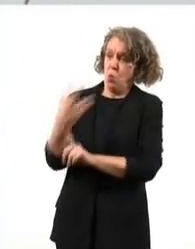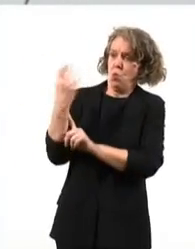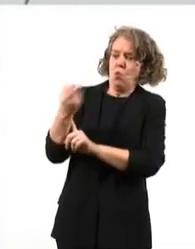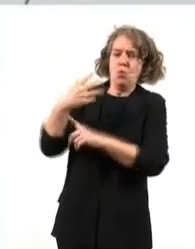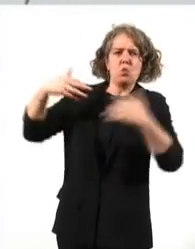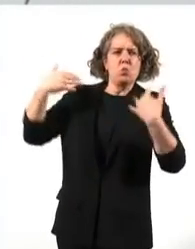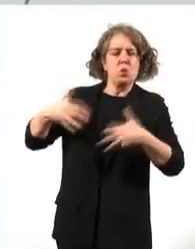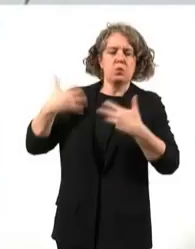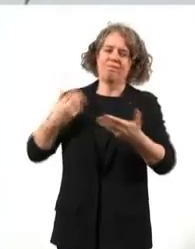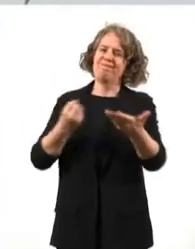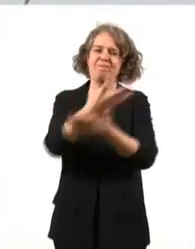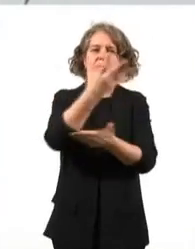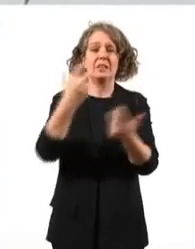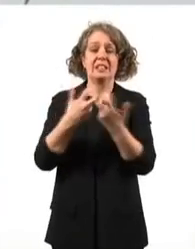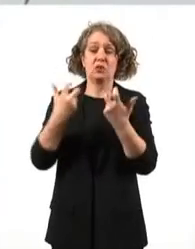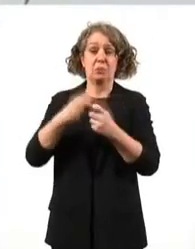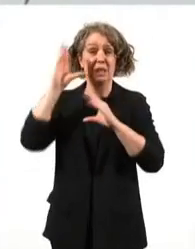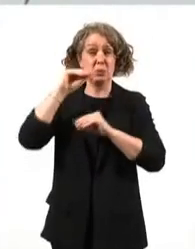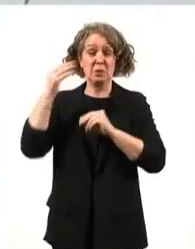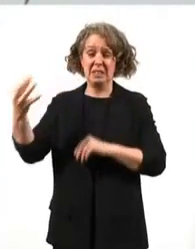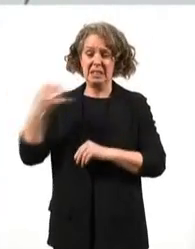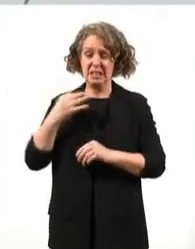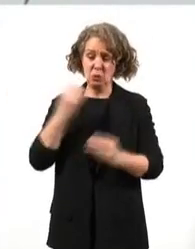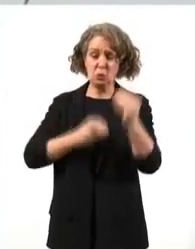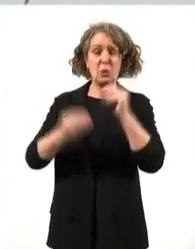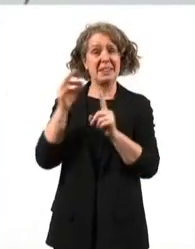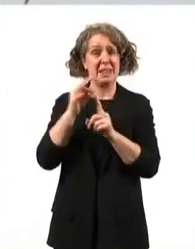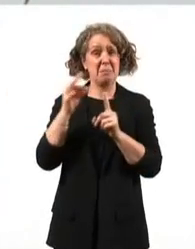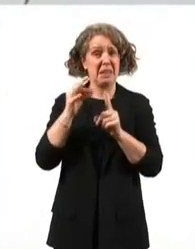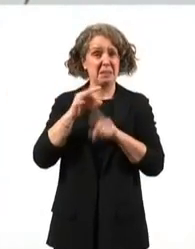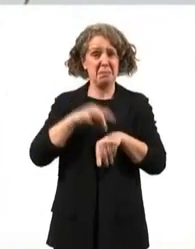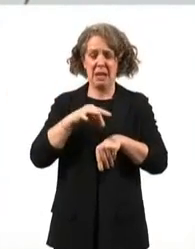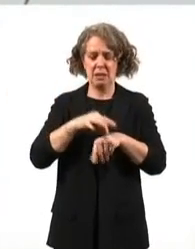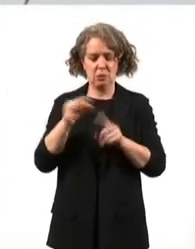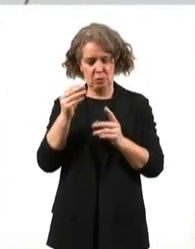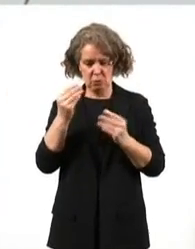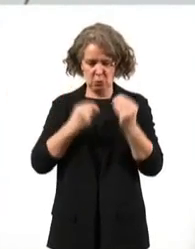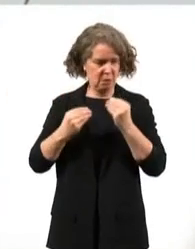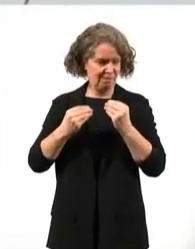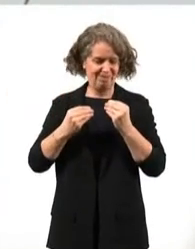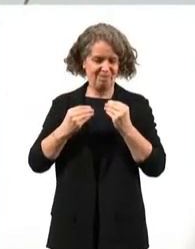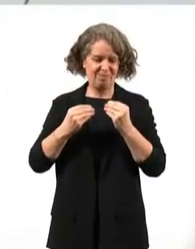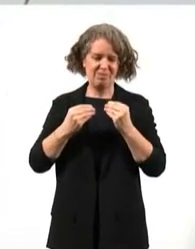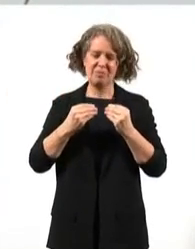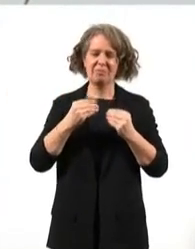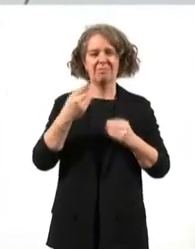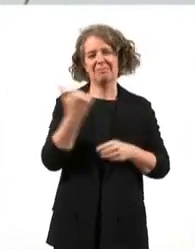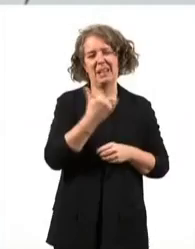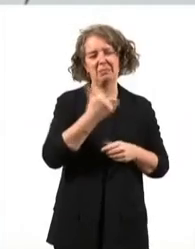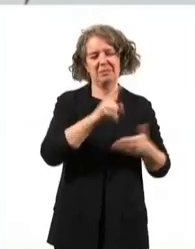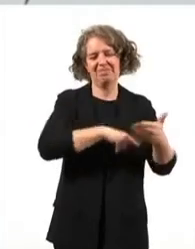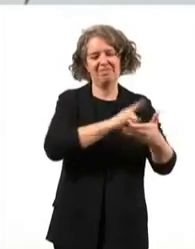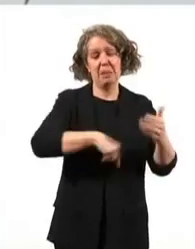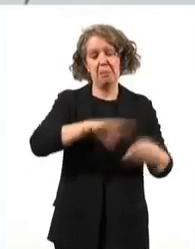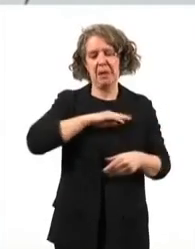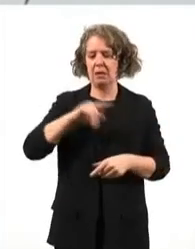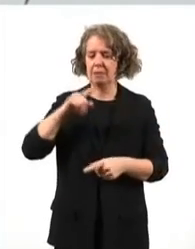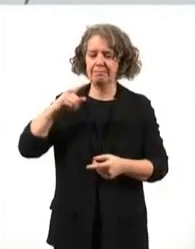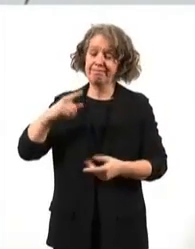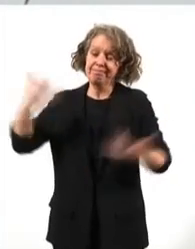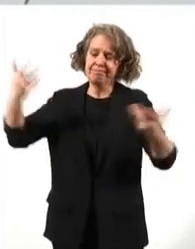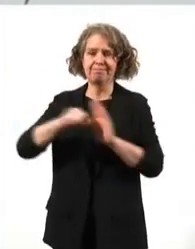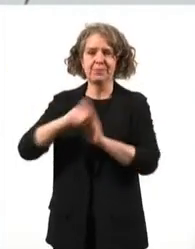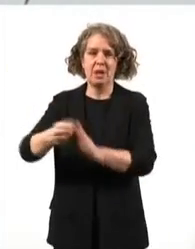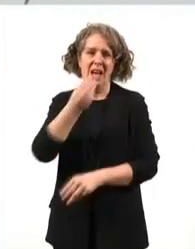étudiante qui m'a partagé qu'elle devait renoncer à des soins de diabète pour savoir ce qu'elle allait mettre dans son assiette. Par exemple. Des questions de logement